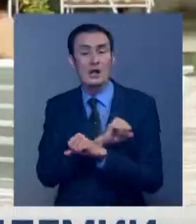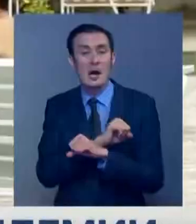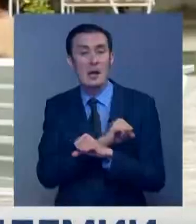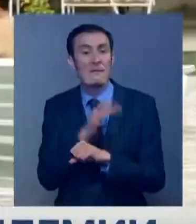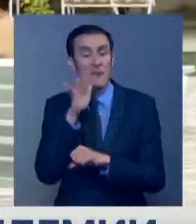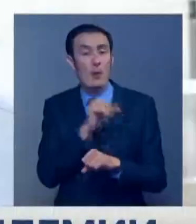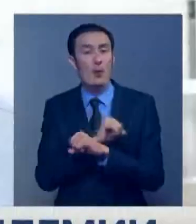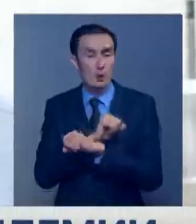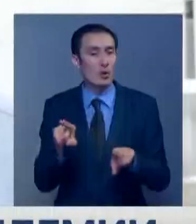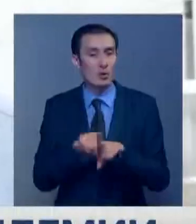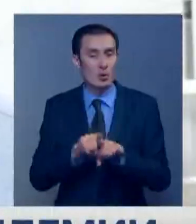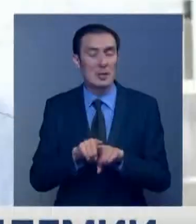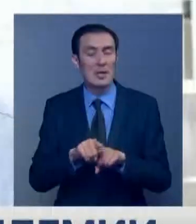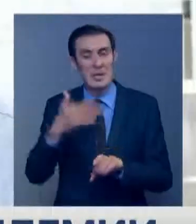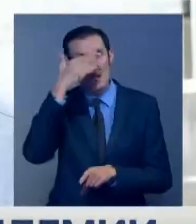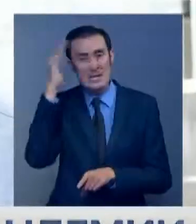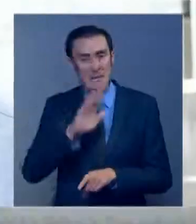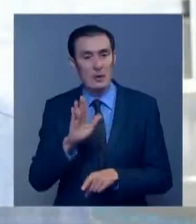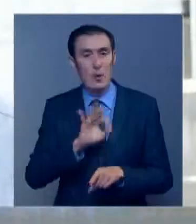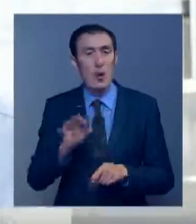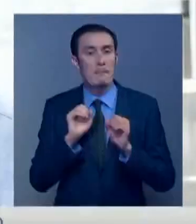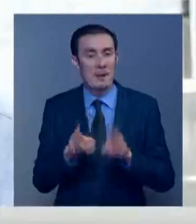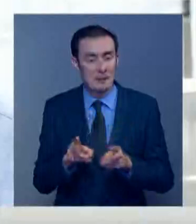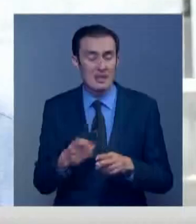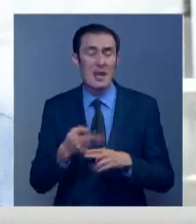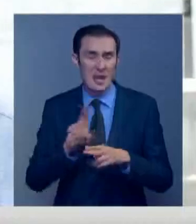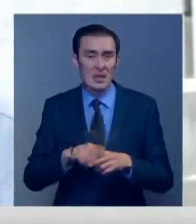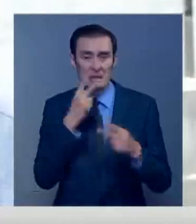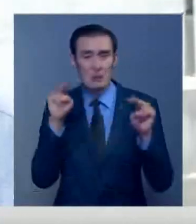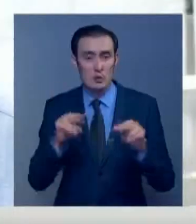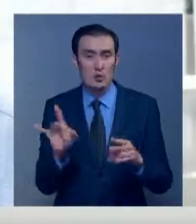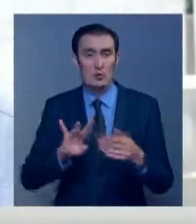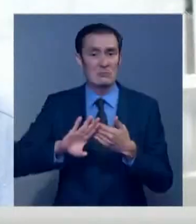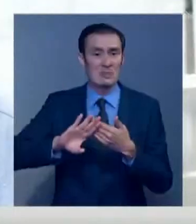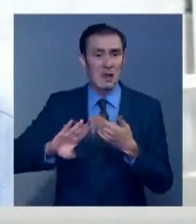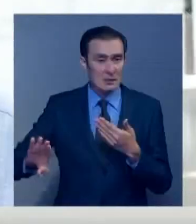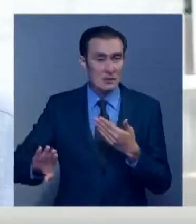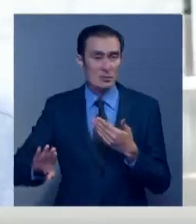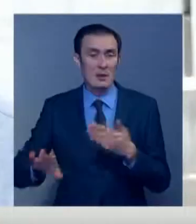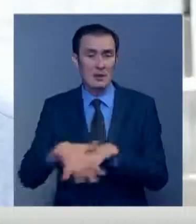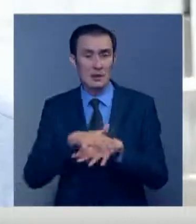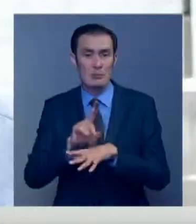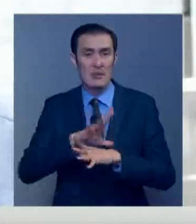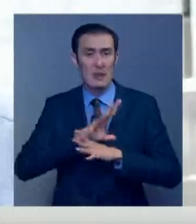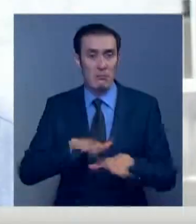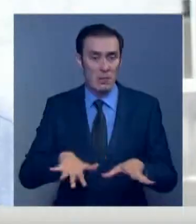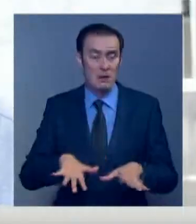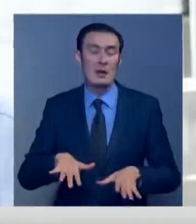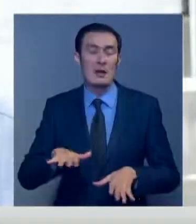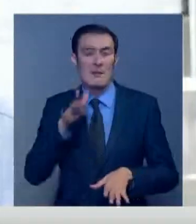мерах безопасности. В основном это соблюдение дистанции на пляжах.